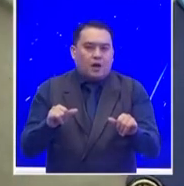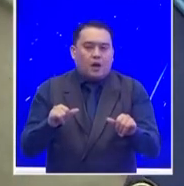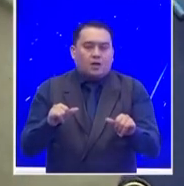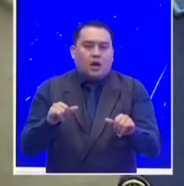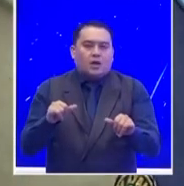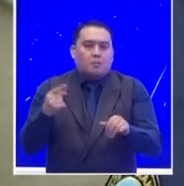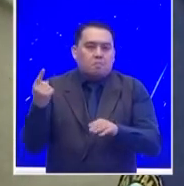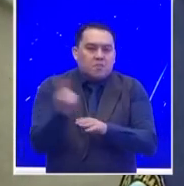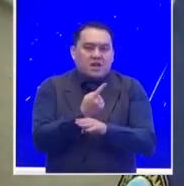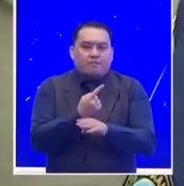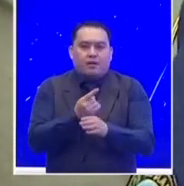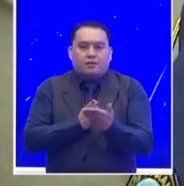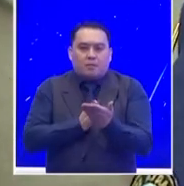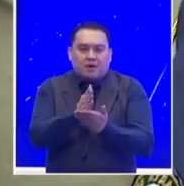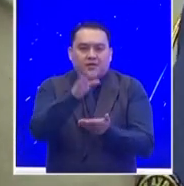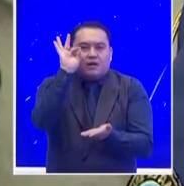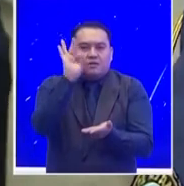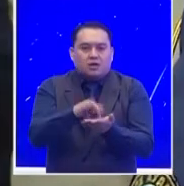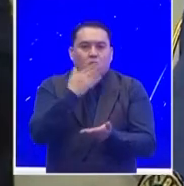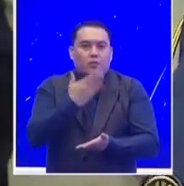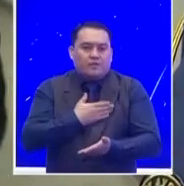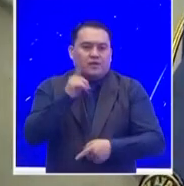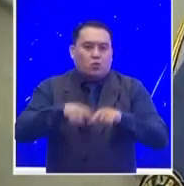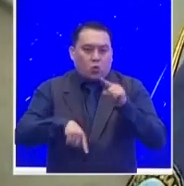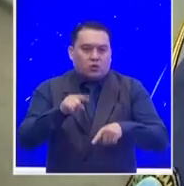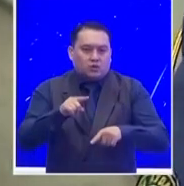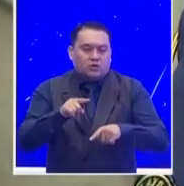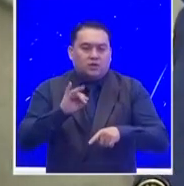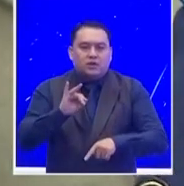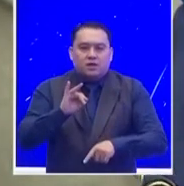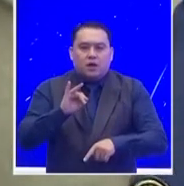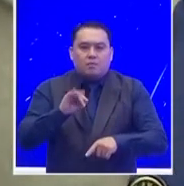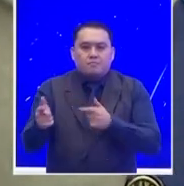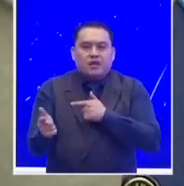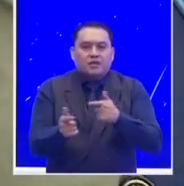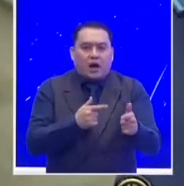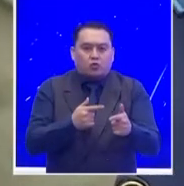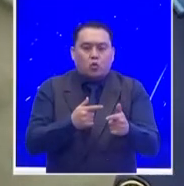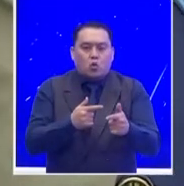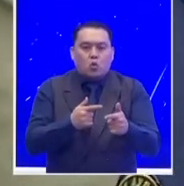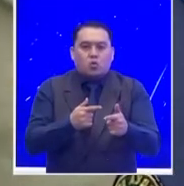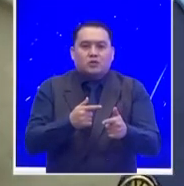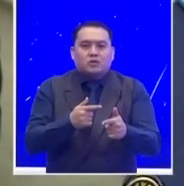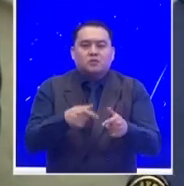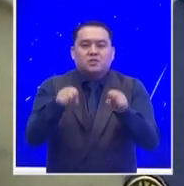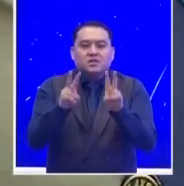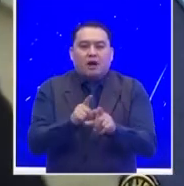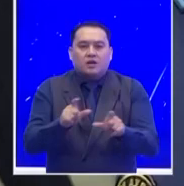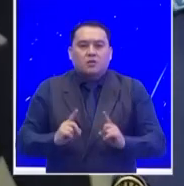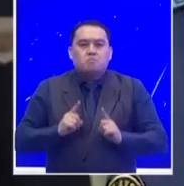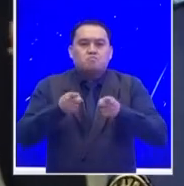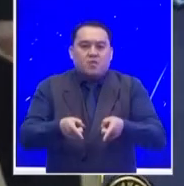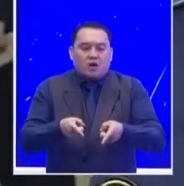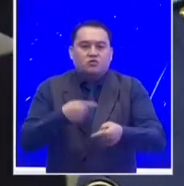что направлено? Это направлено на патриотизм, патриотическое воспитание, для подготовки кандидатов в будущем, для поступления в